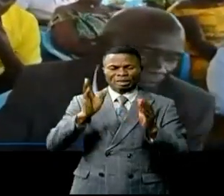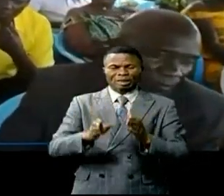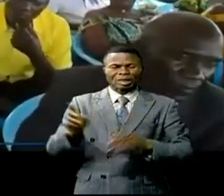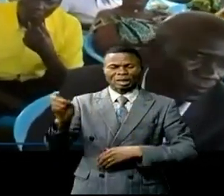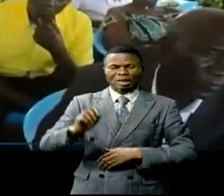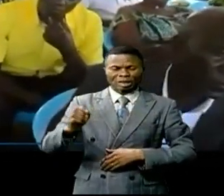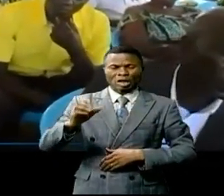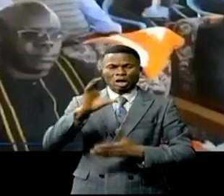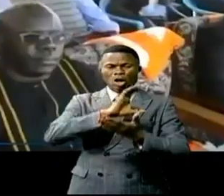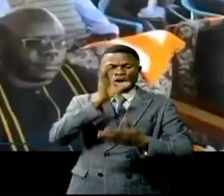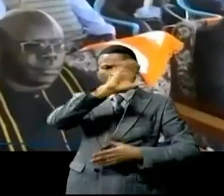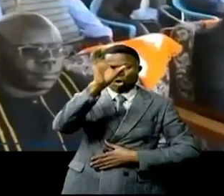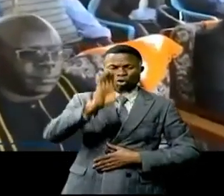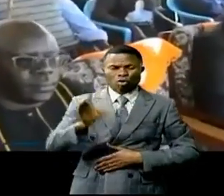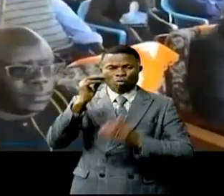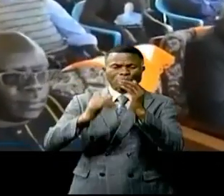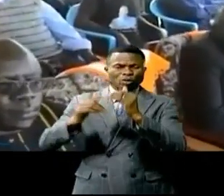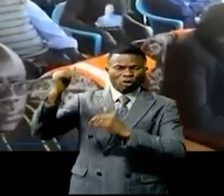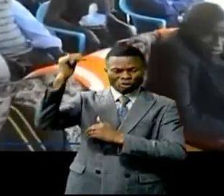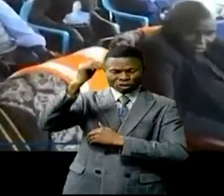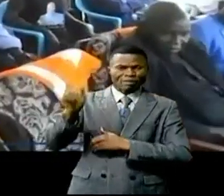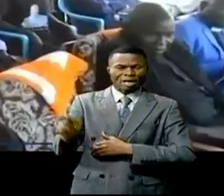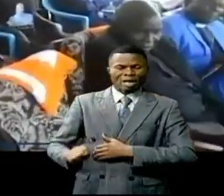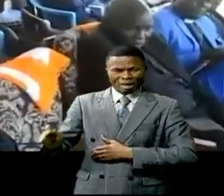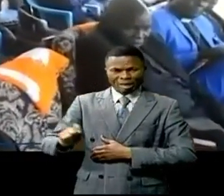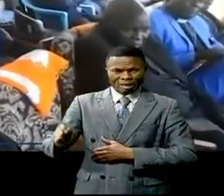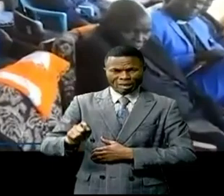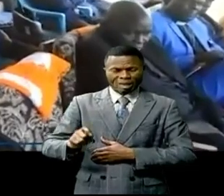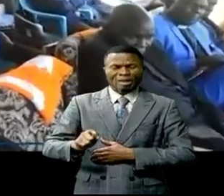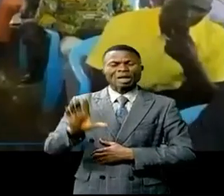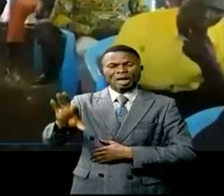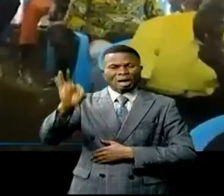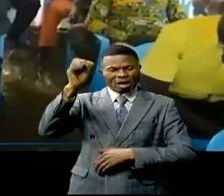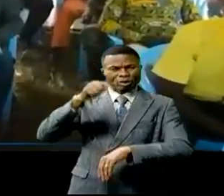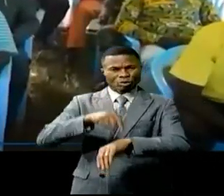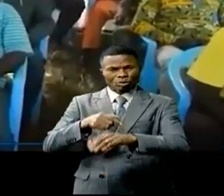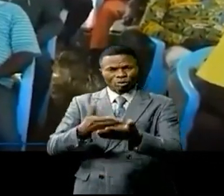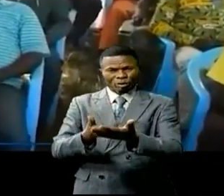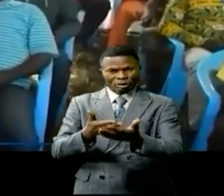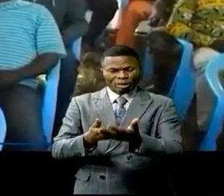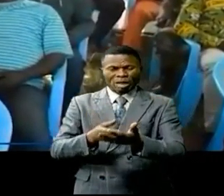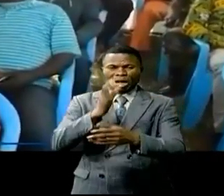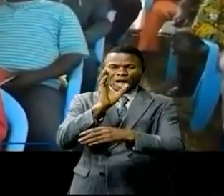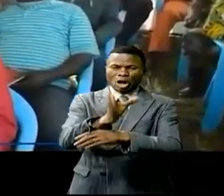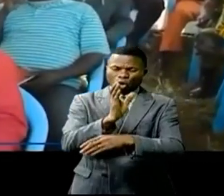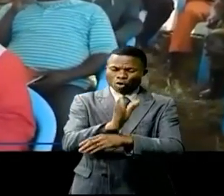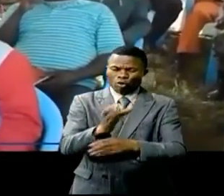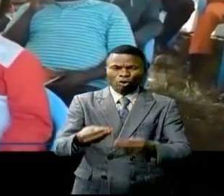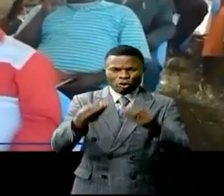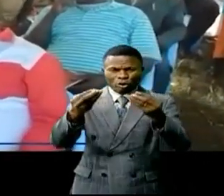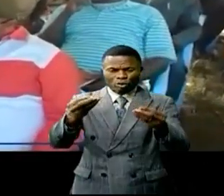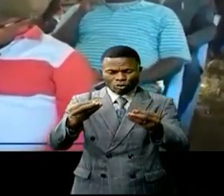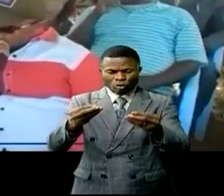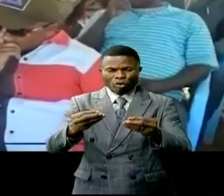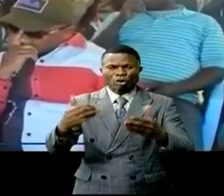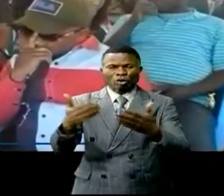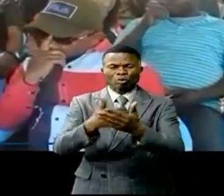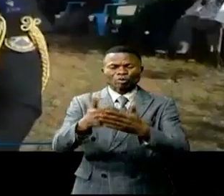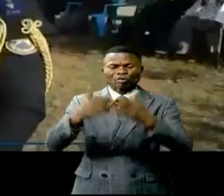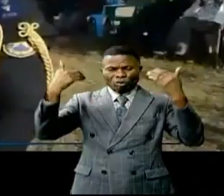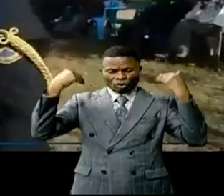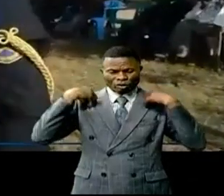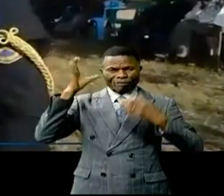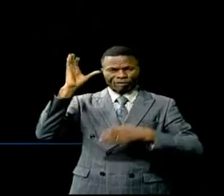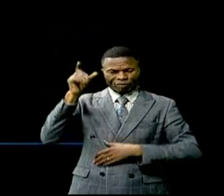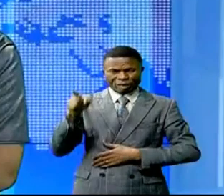supérieur principal Richard Mamiki Tabakulu Kingana, a profité de cette occasion pour prodiguer des conseils sages à ces nouveaux chefs de